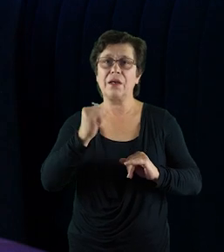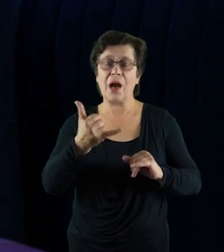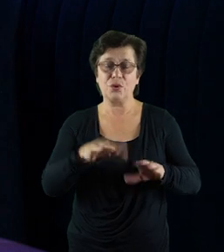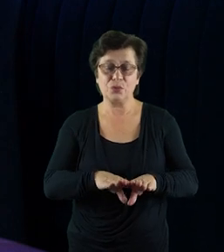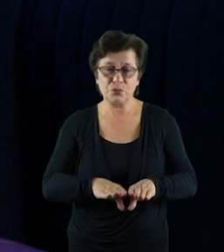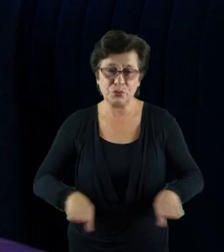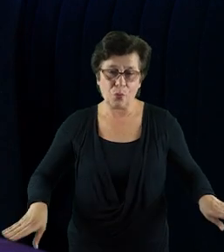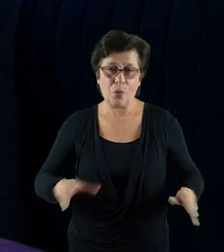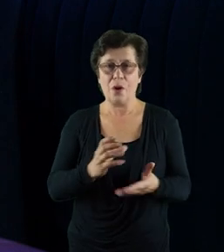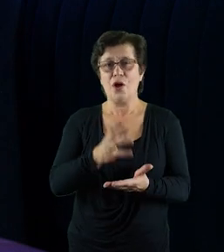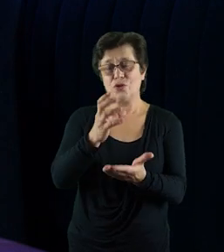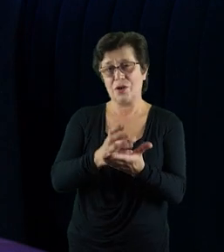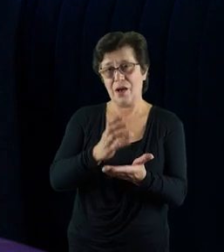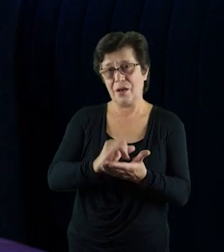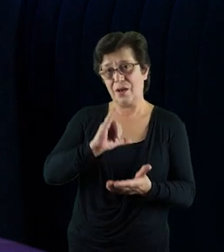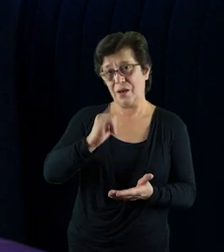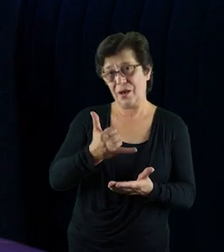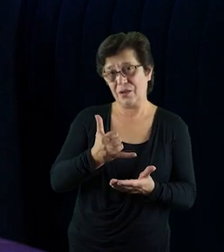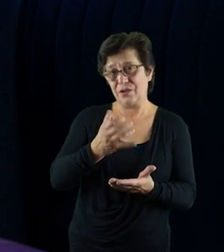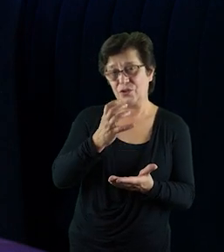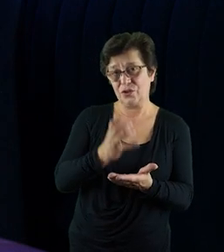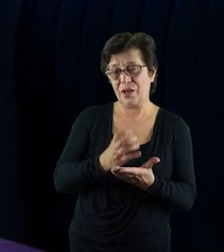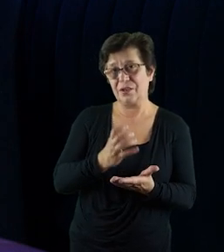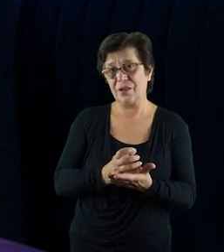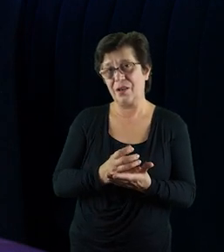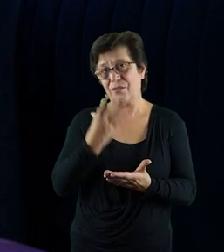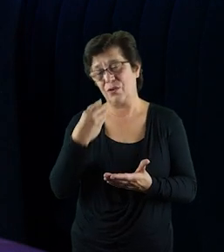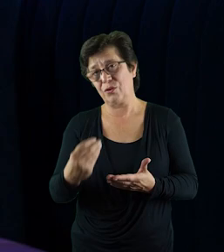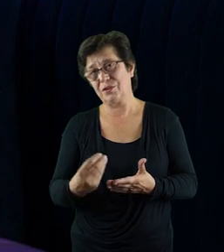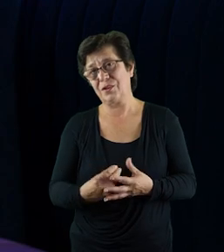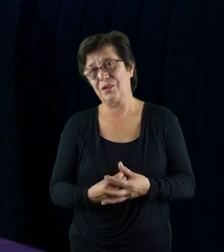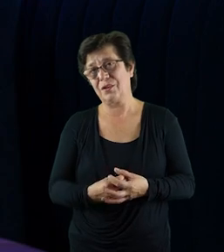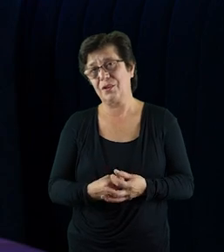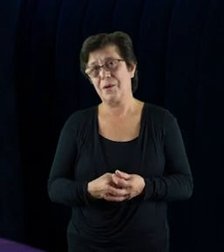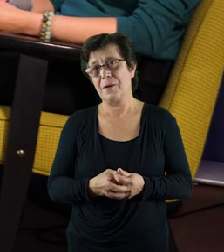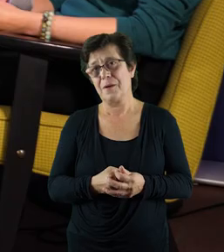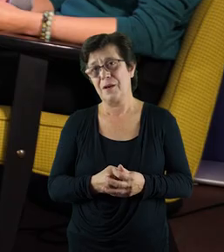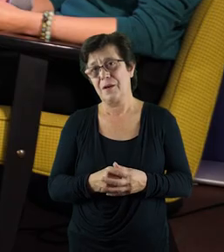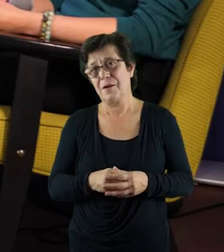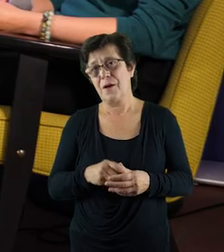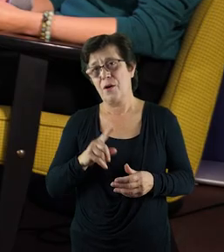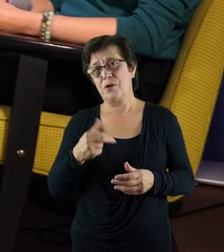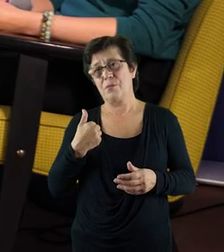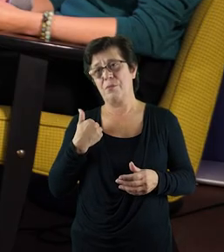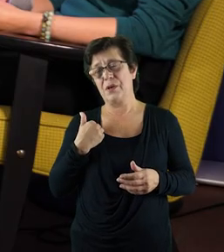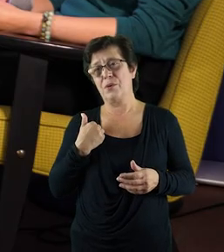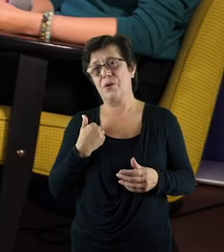Szklanka powinna mieć kształt szklanki i tak dalej, i tak dalej. Tutaj on absolutnie był